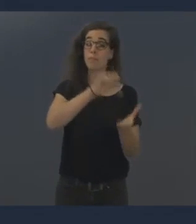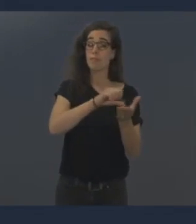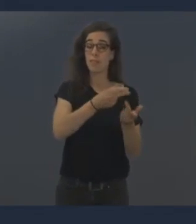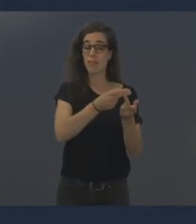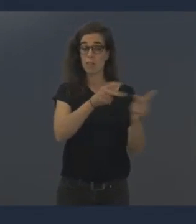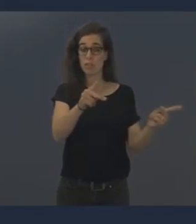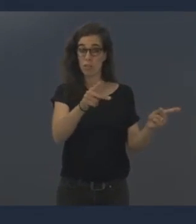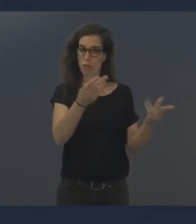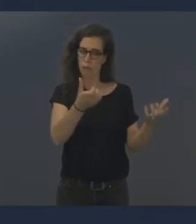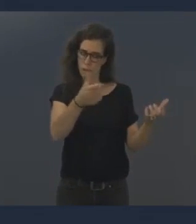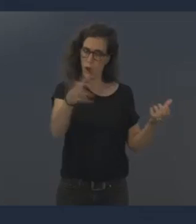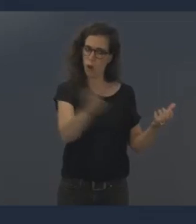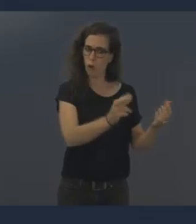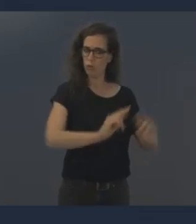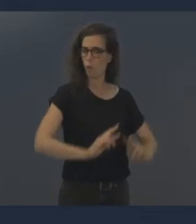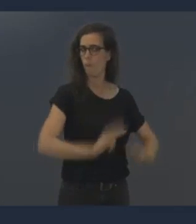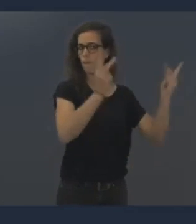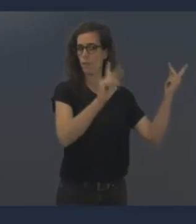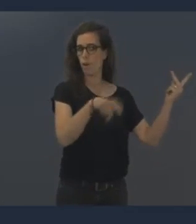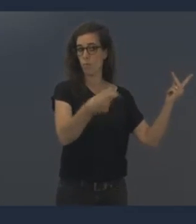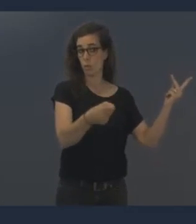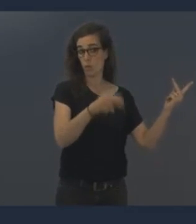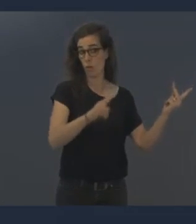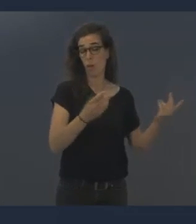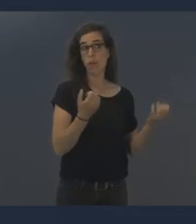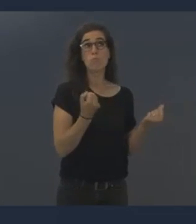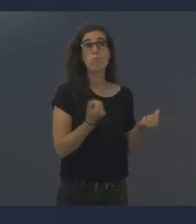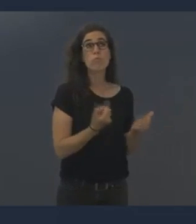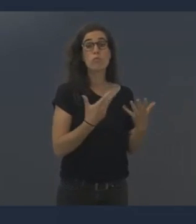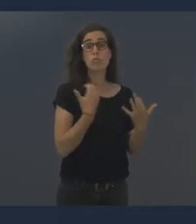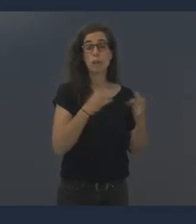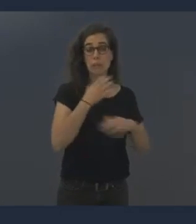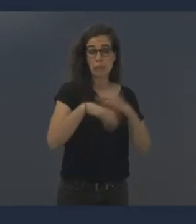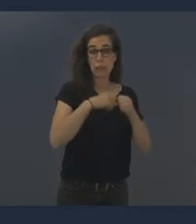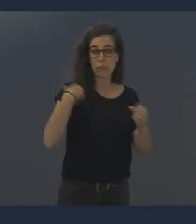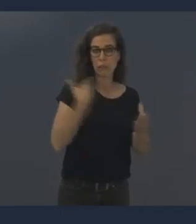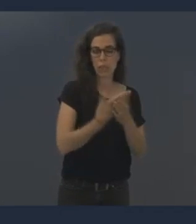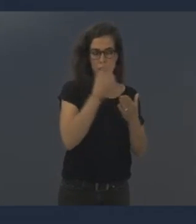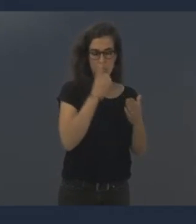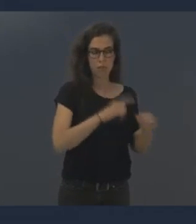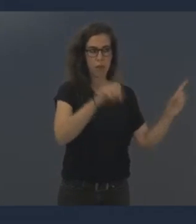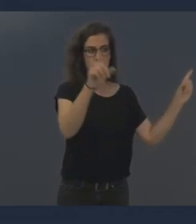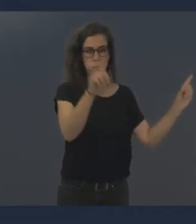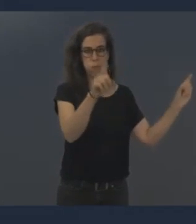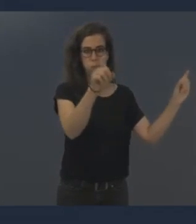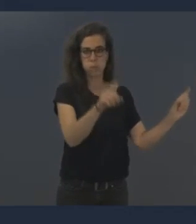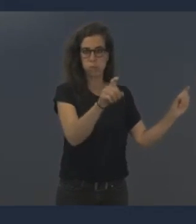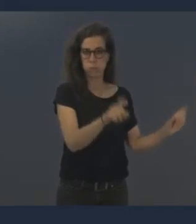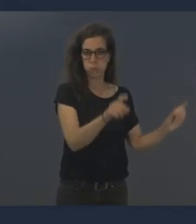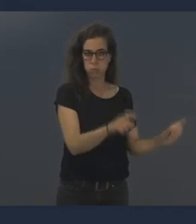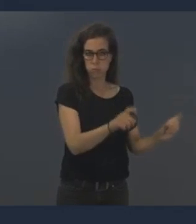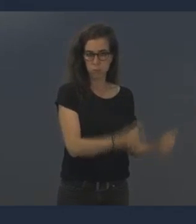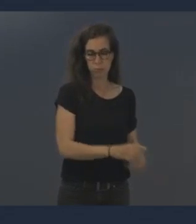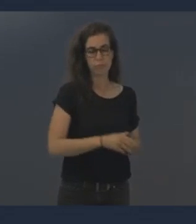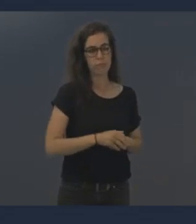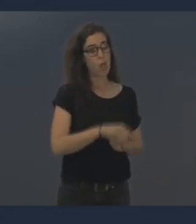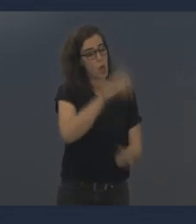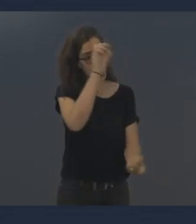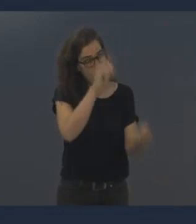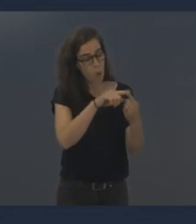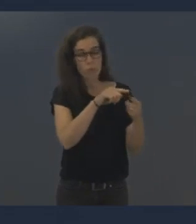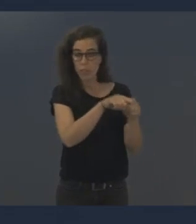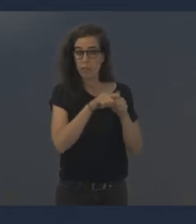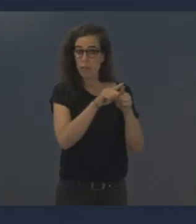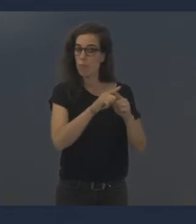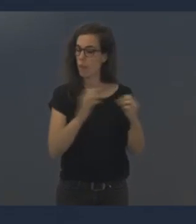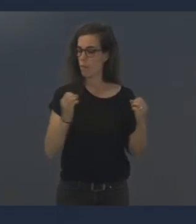vident inexorablement depuis plusieurs décennies. Mais si nous partageons l'objectif, la méthode qui